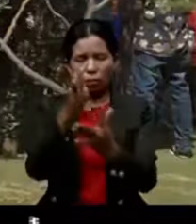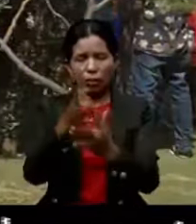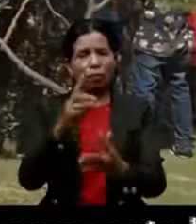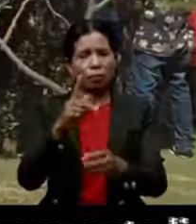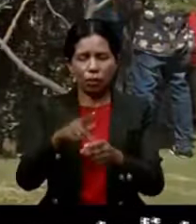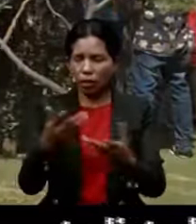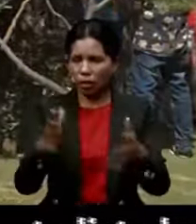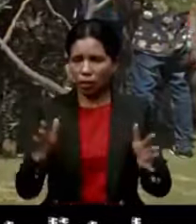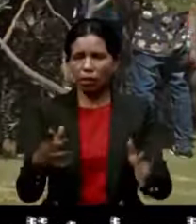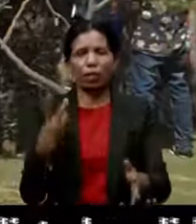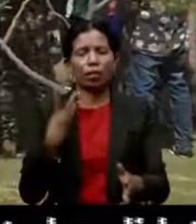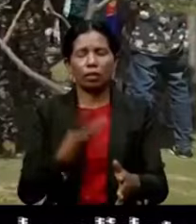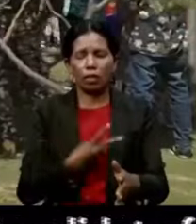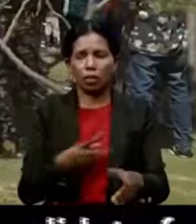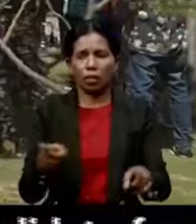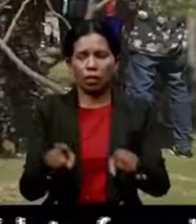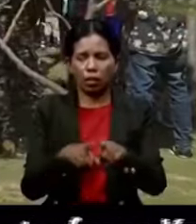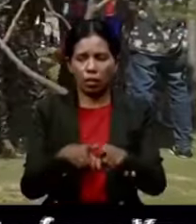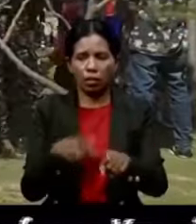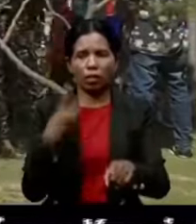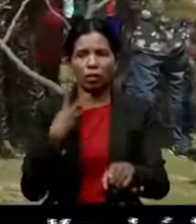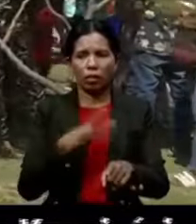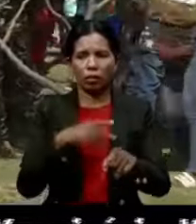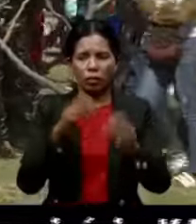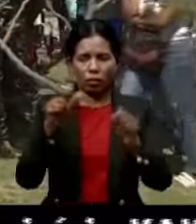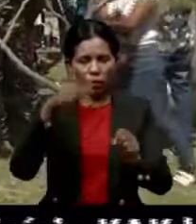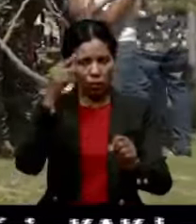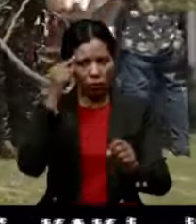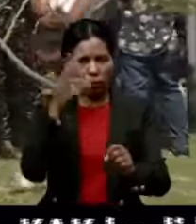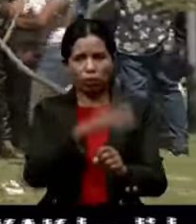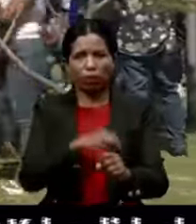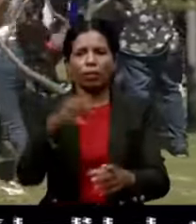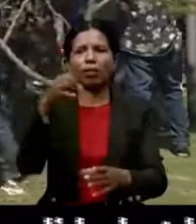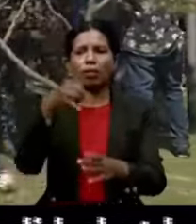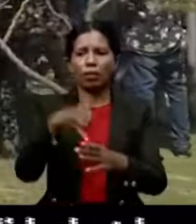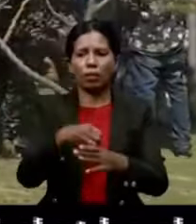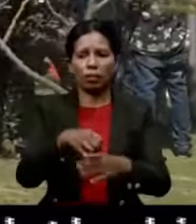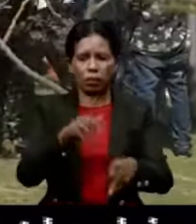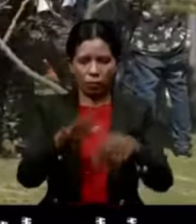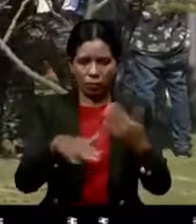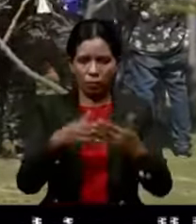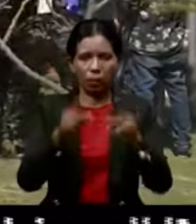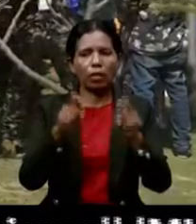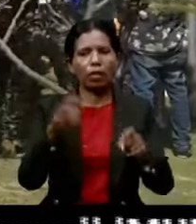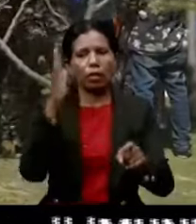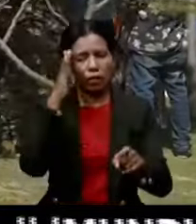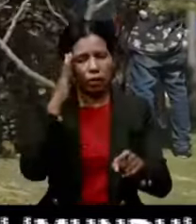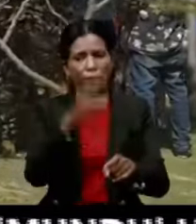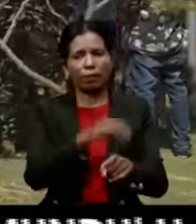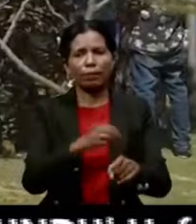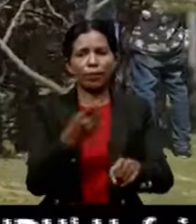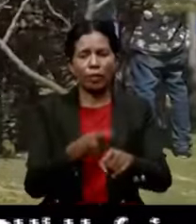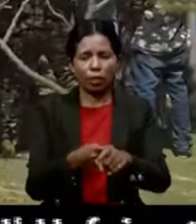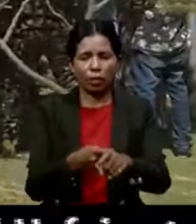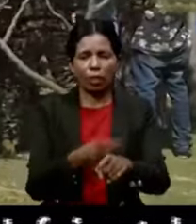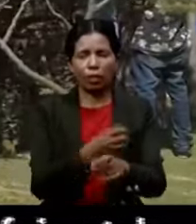nesang asunti dan memang ka vital tebes pe ita governo inclui populasi mesti tingkat tene kata situasi